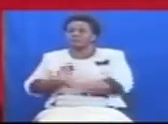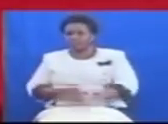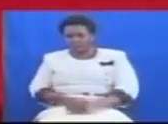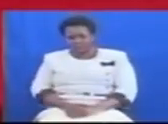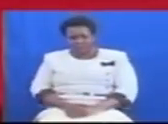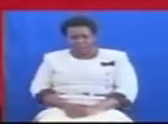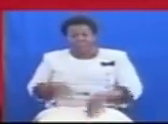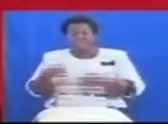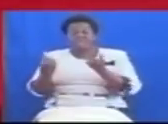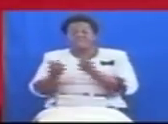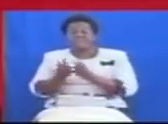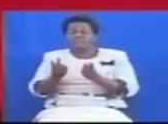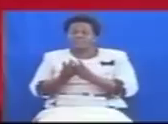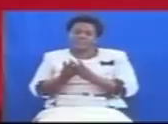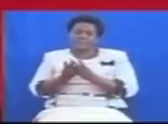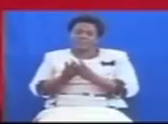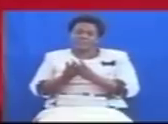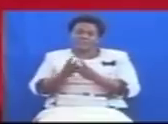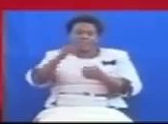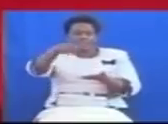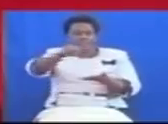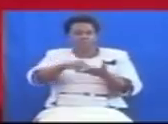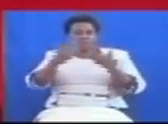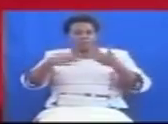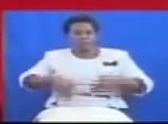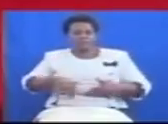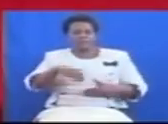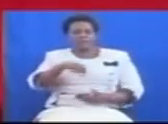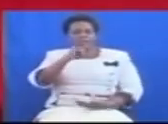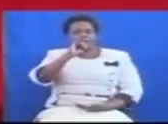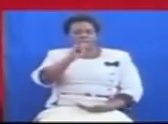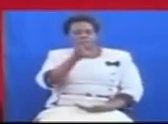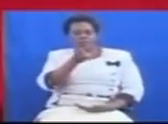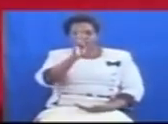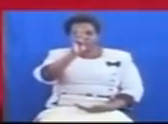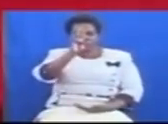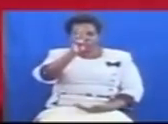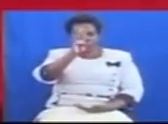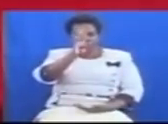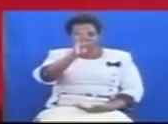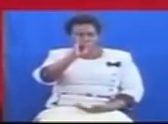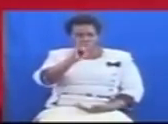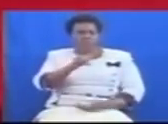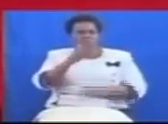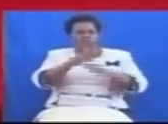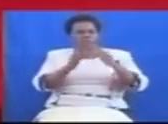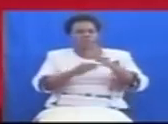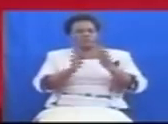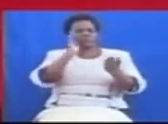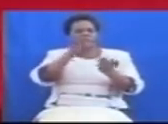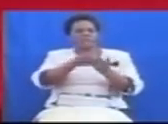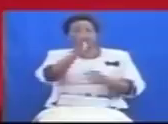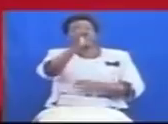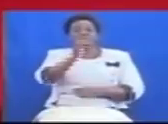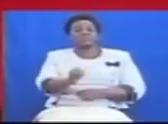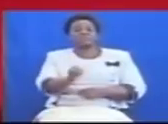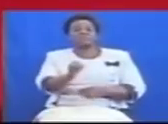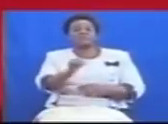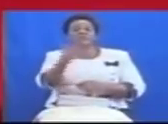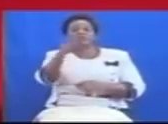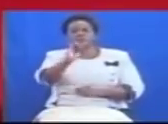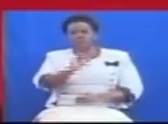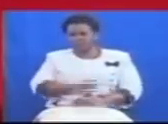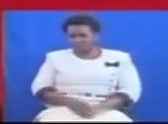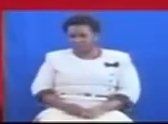afya Igurubi, ujenzi unaendelea na umefikia hatua ya 70%. Jumla ya majengo manne mapya yamejengwa ambayo ni